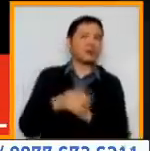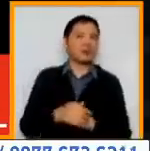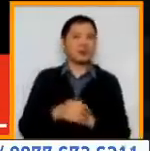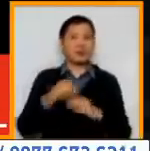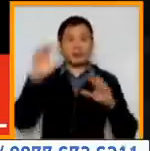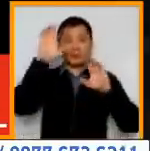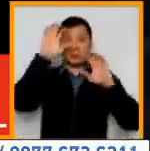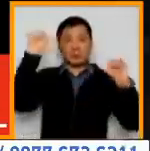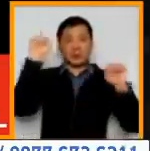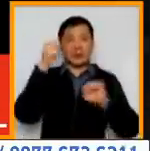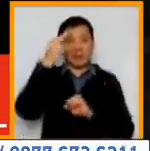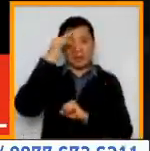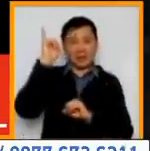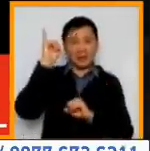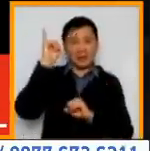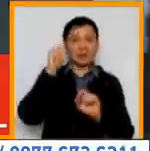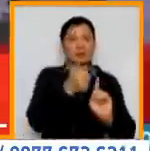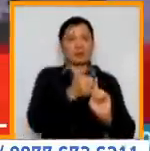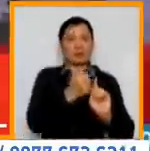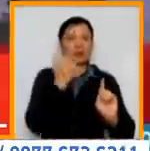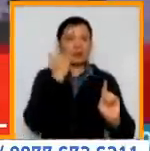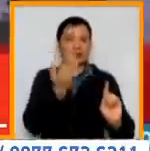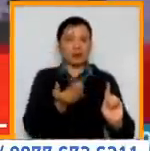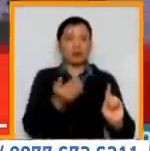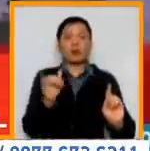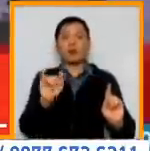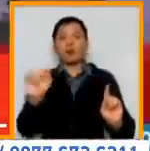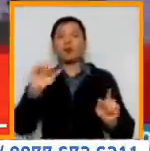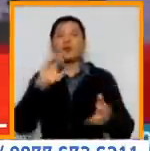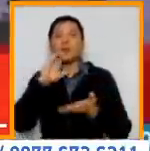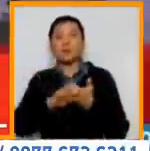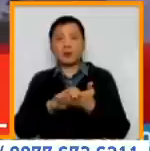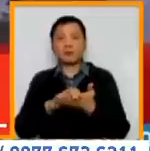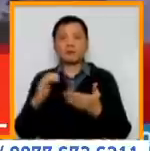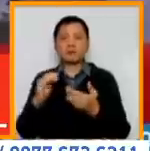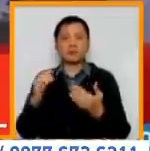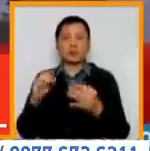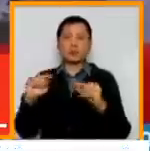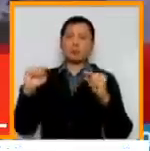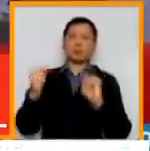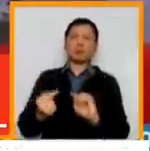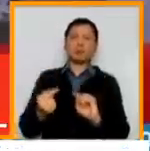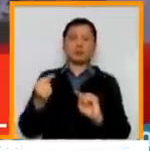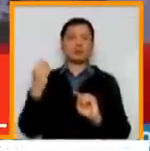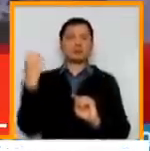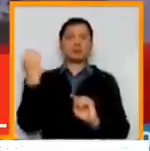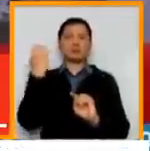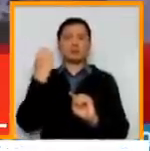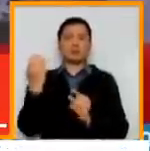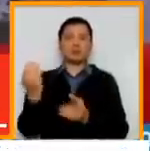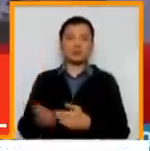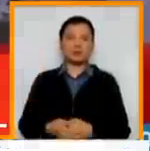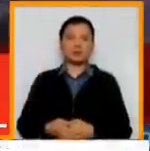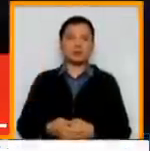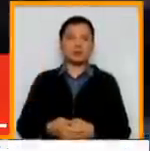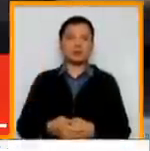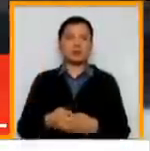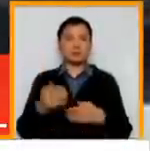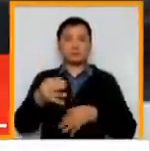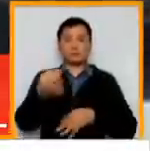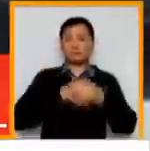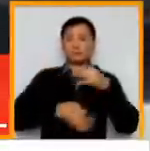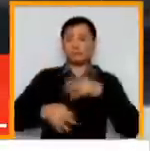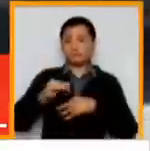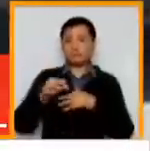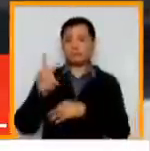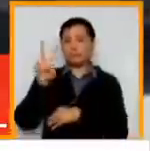namatay. Critical naman ang kanyang First Lady. Dahil sa nangyari, nagdeklara ng state of emergency ang interim prime minister na si Claude.